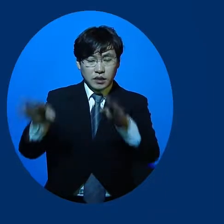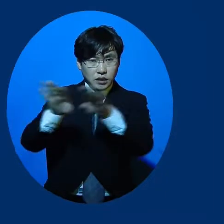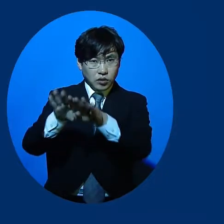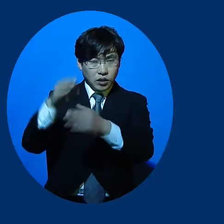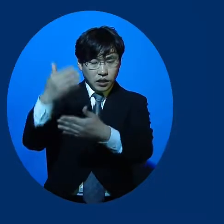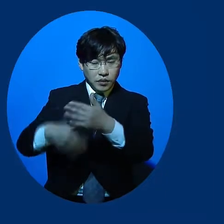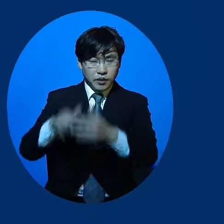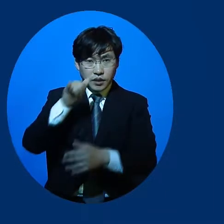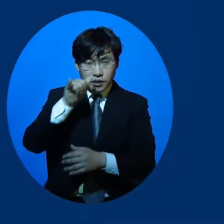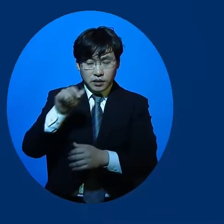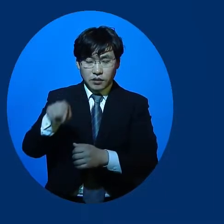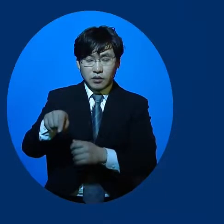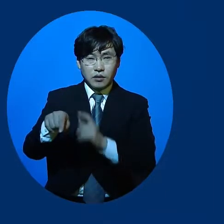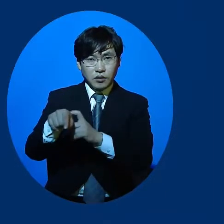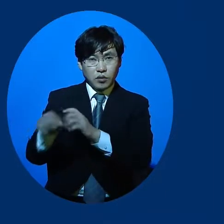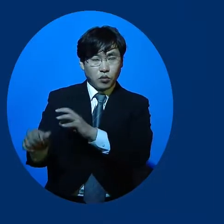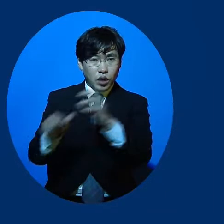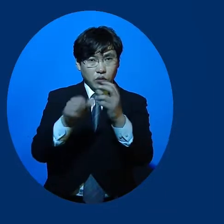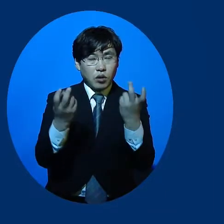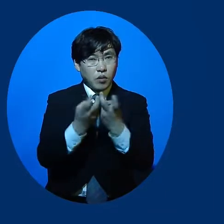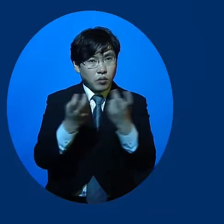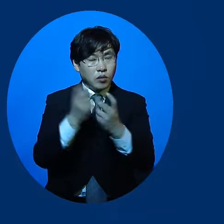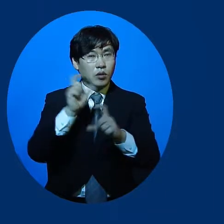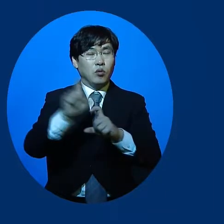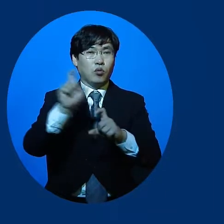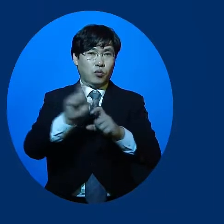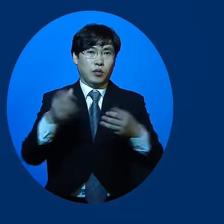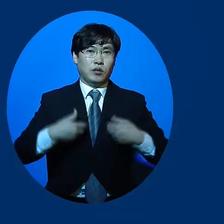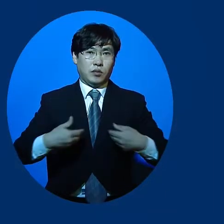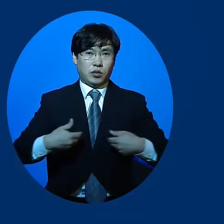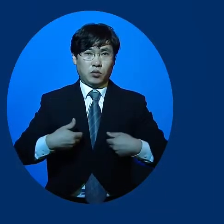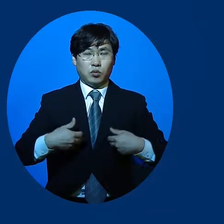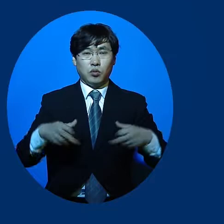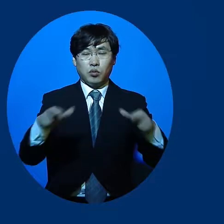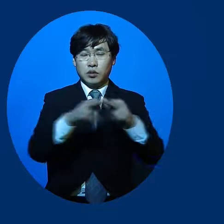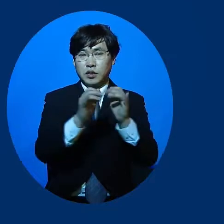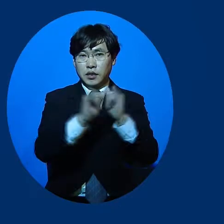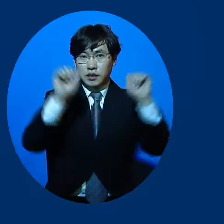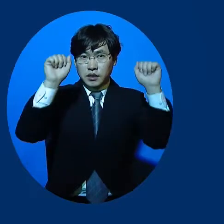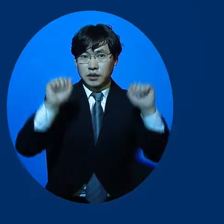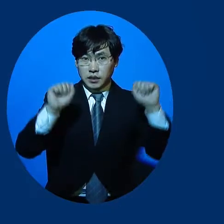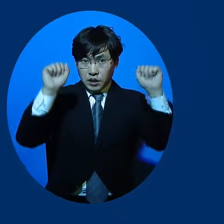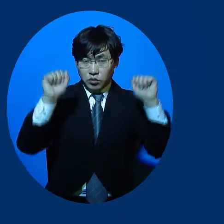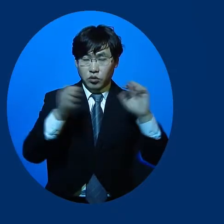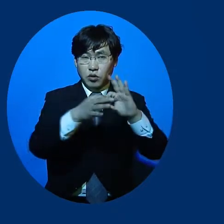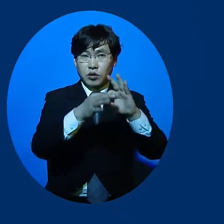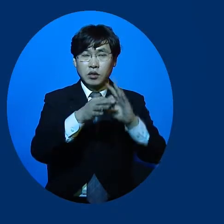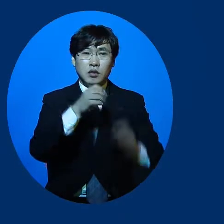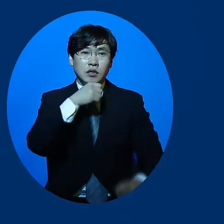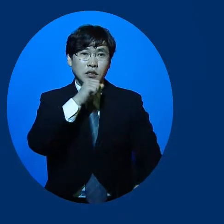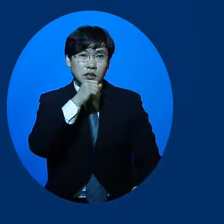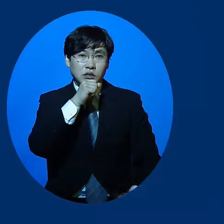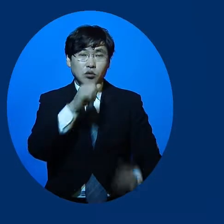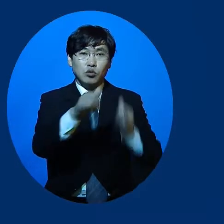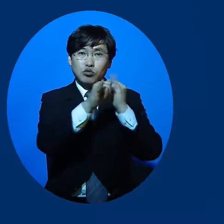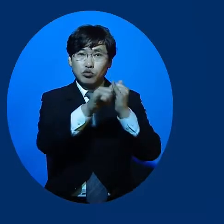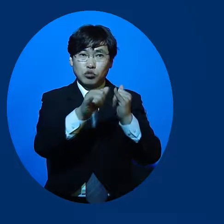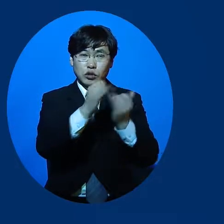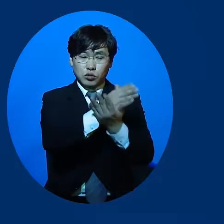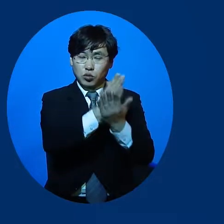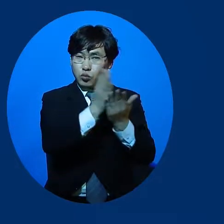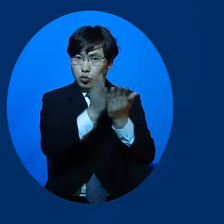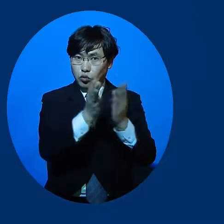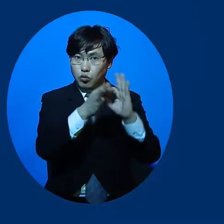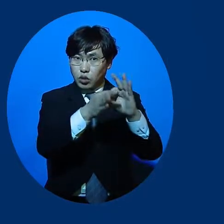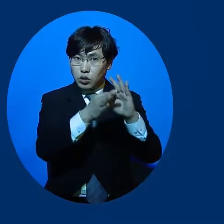할 그런 필요성이 있습니다. 또한 장애인 체육 분야에서 실적이 우수한 종목과